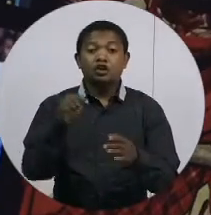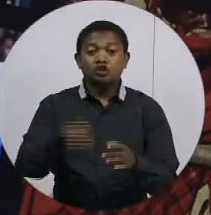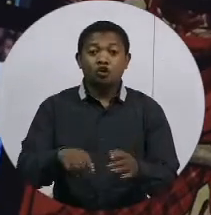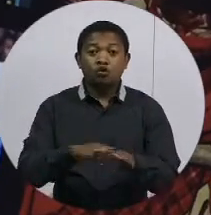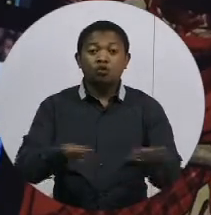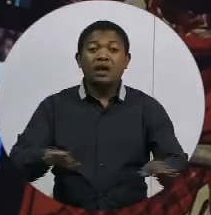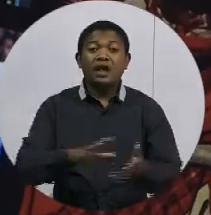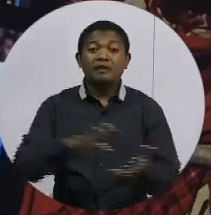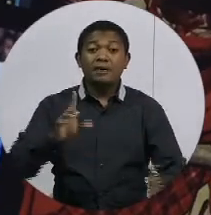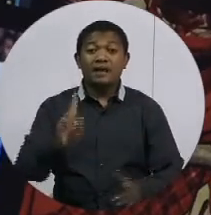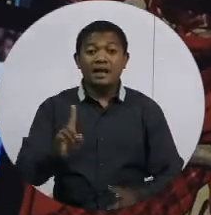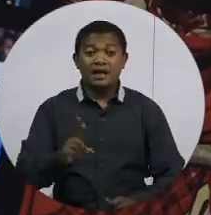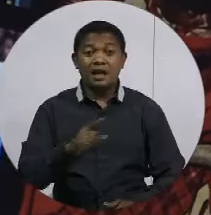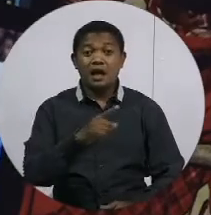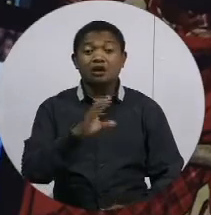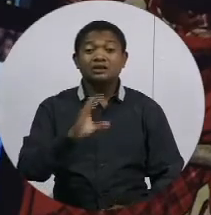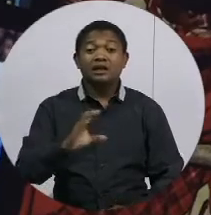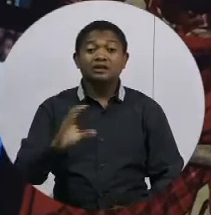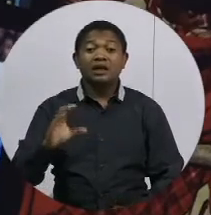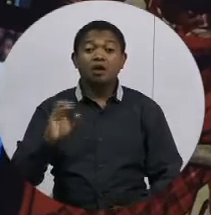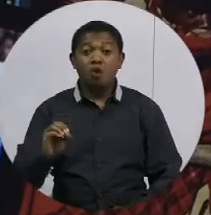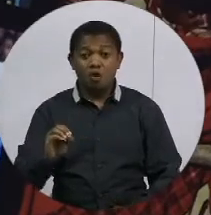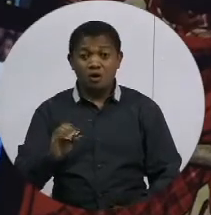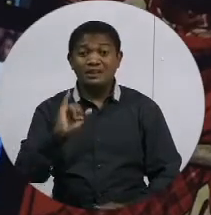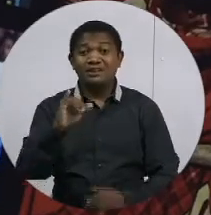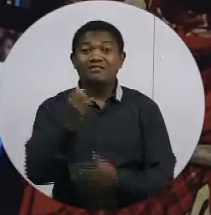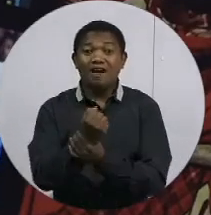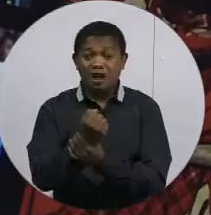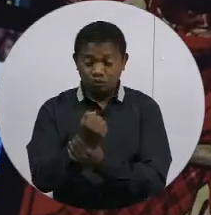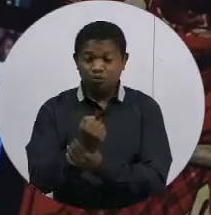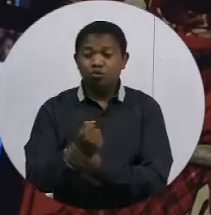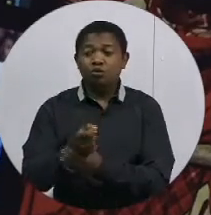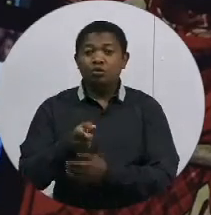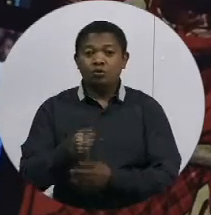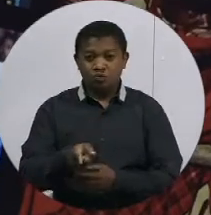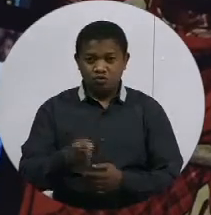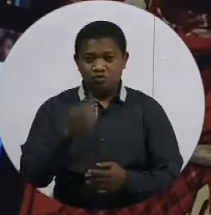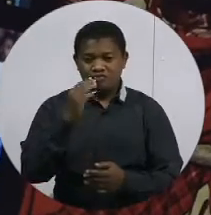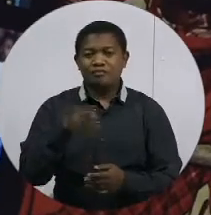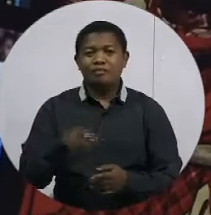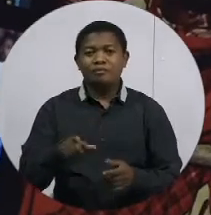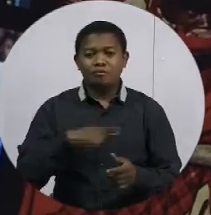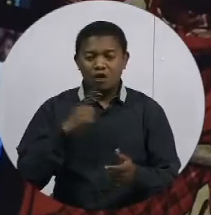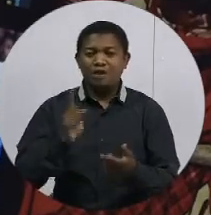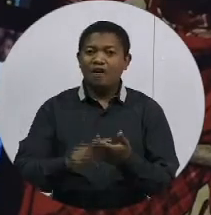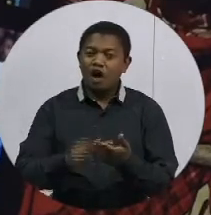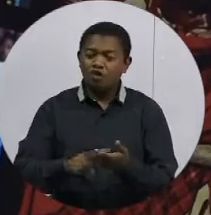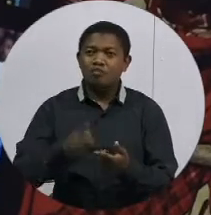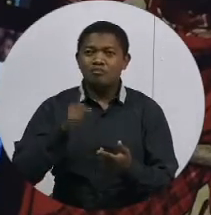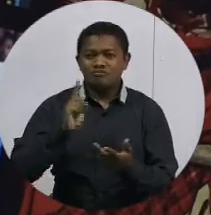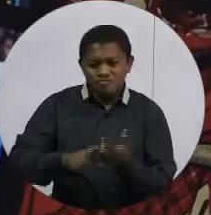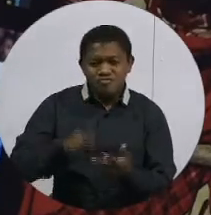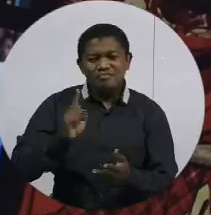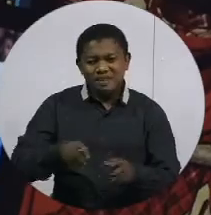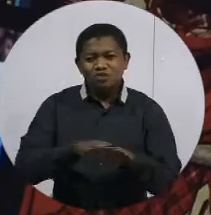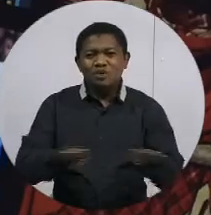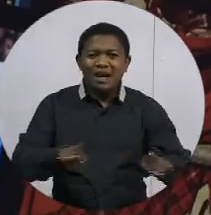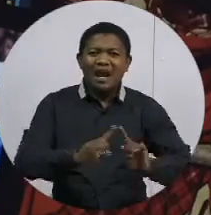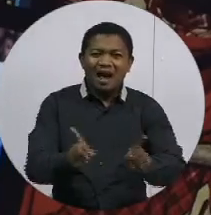cco zay tokony hisokatra manomboka zao dia misy mbola centre maromaro